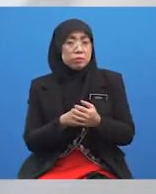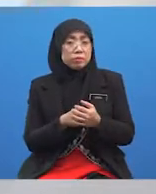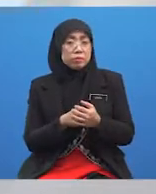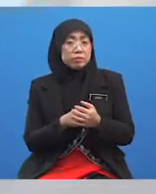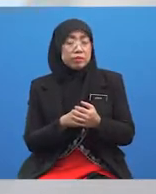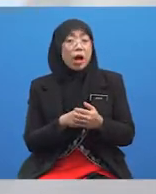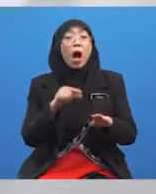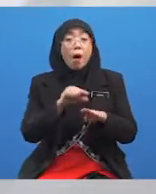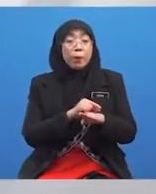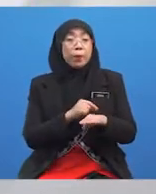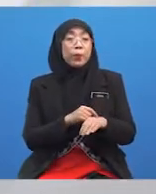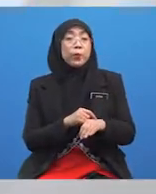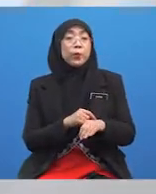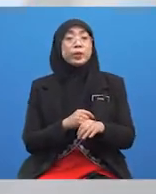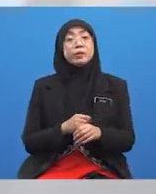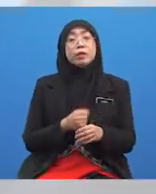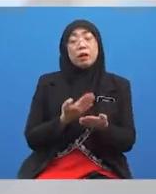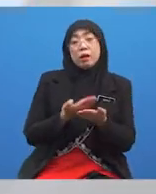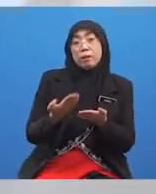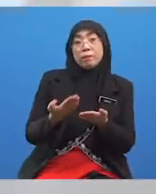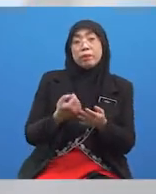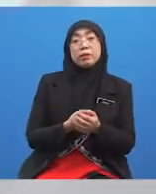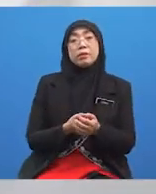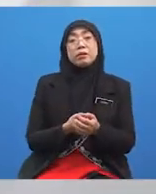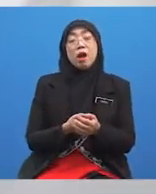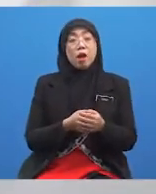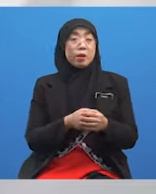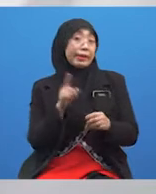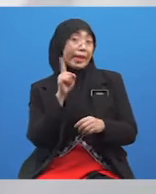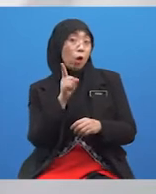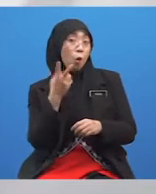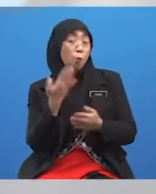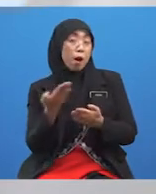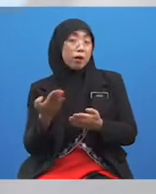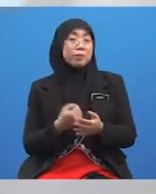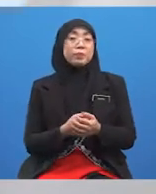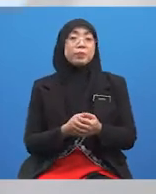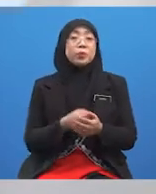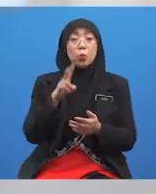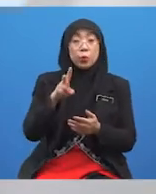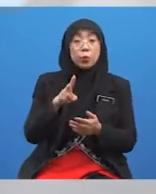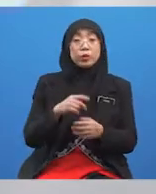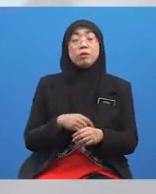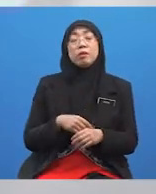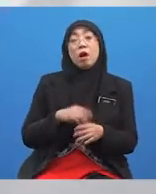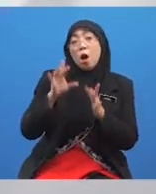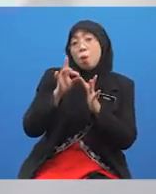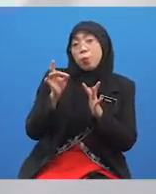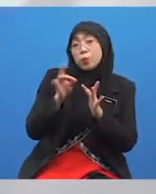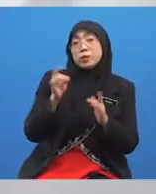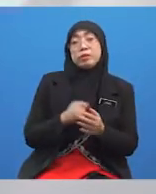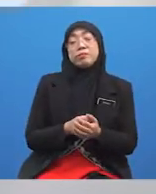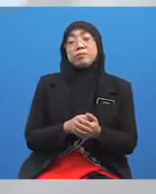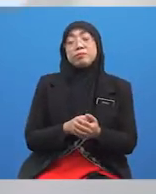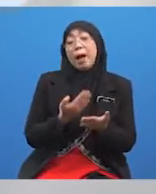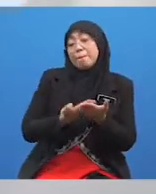membuat penilaian berdasarkan maklumat yang diperoleh. Fakta 2, membuat keputusan pembelian. Huraian, pengguna